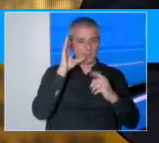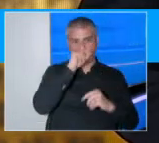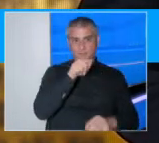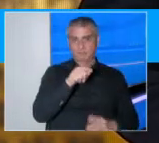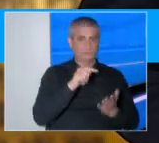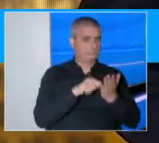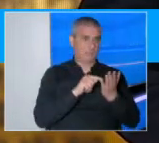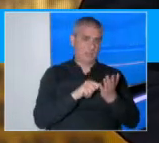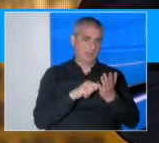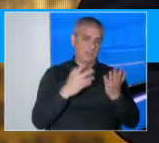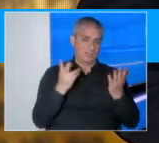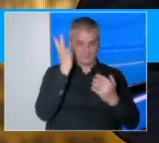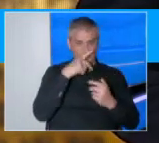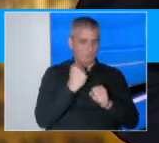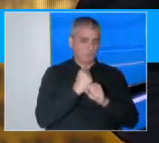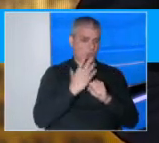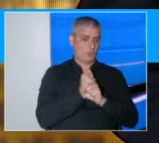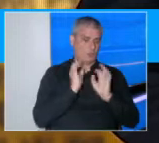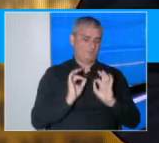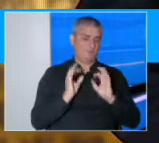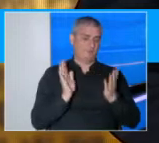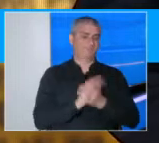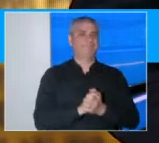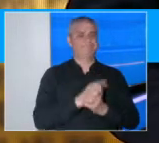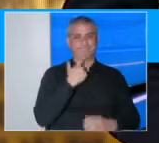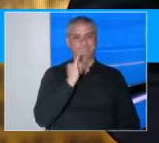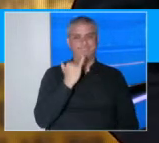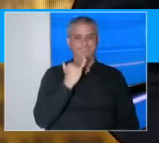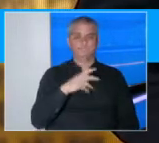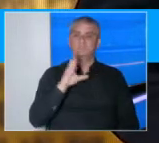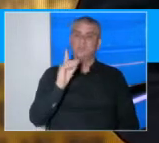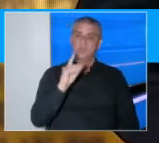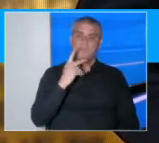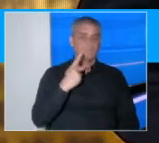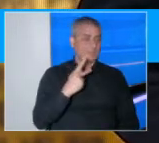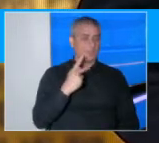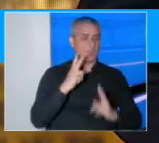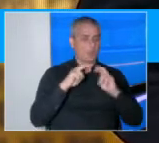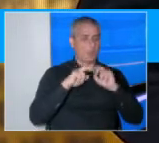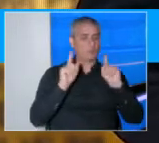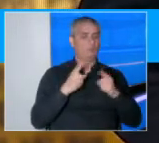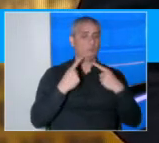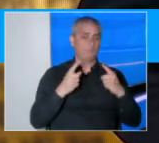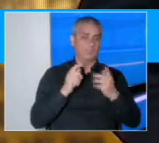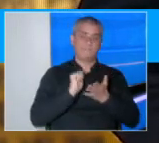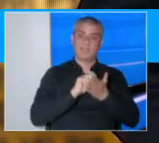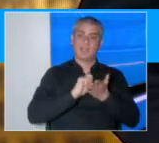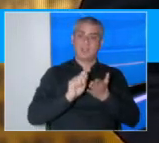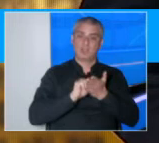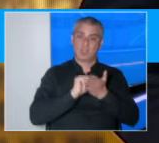הזה, כי הבינו שזה עובד, אז כן. למה לא? דודי פטימר, חוקר מוזיקה